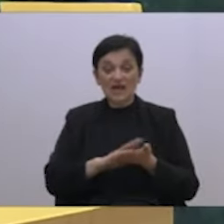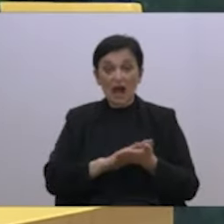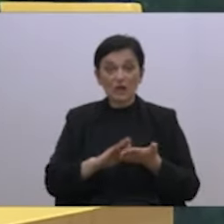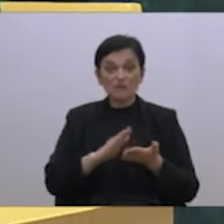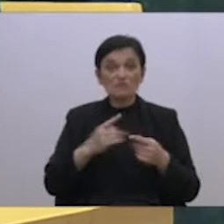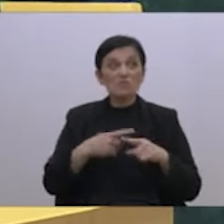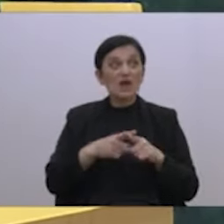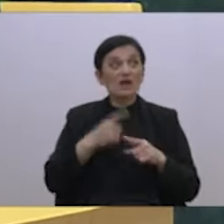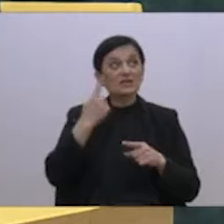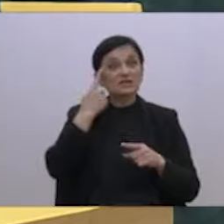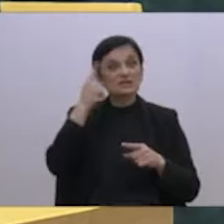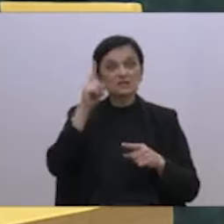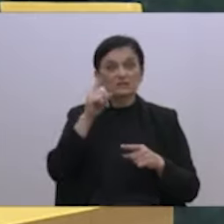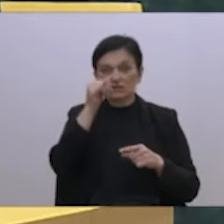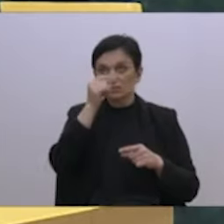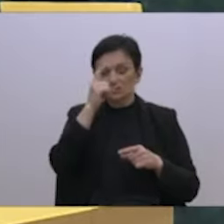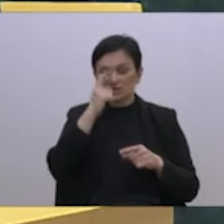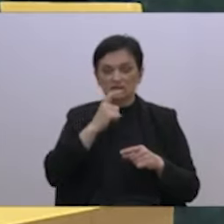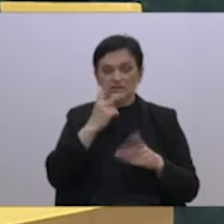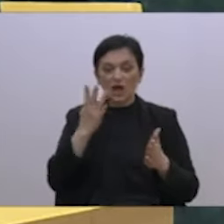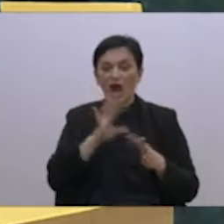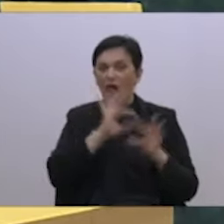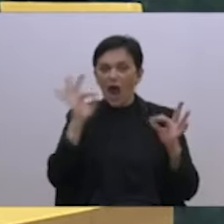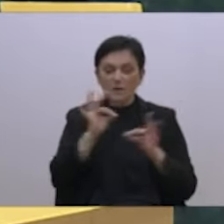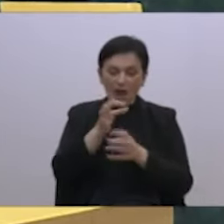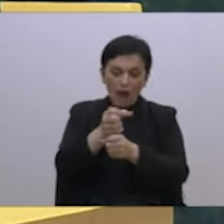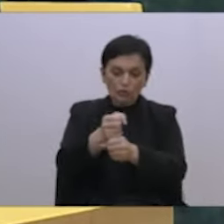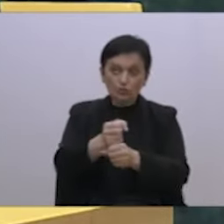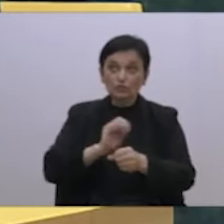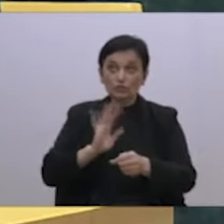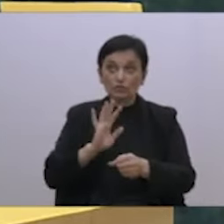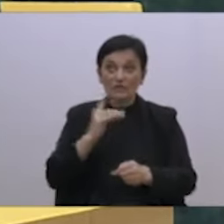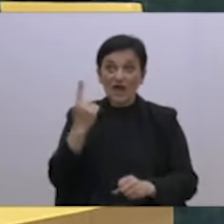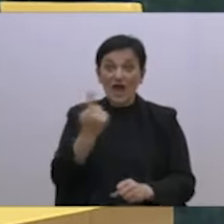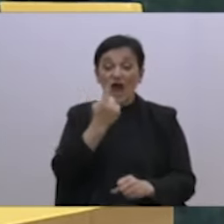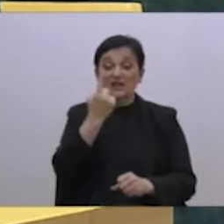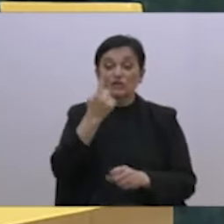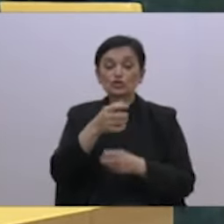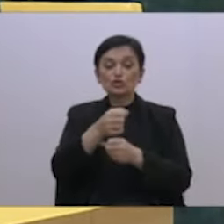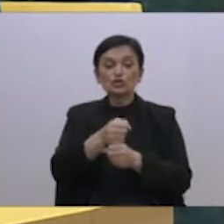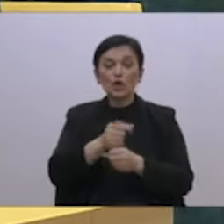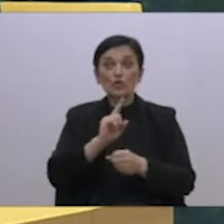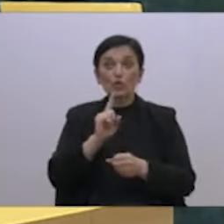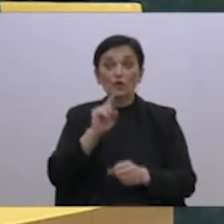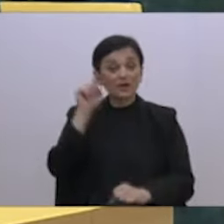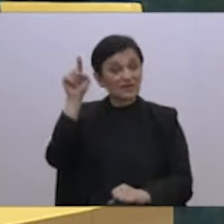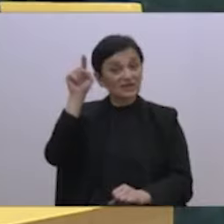გამოგონება არის წარმოუდგენელი. არაფერი არ ზღუდავს ამას. ერთადერთი შეზღუდვა ის არის, რომ